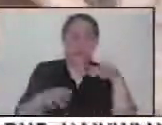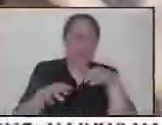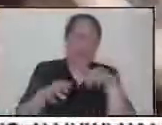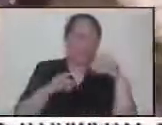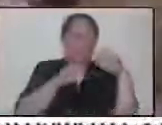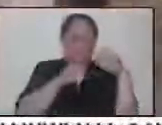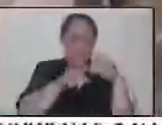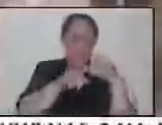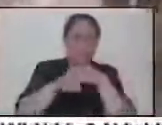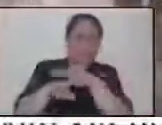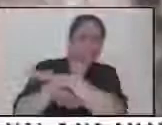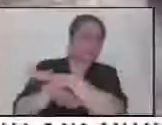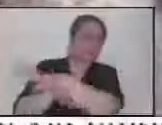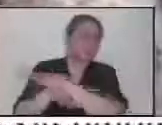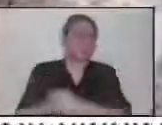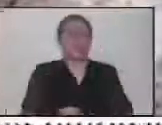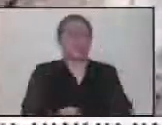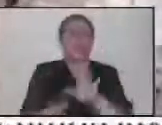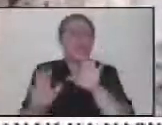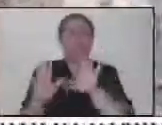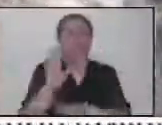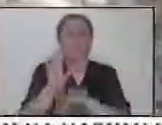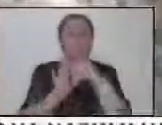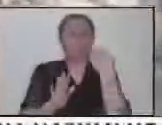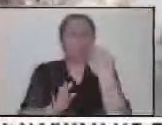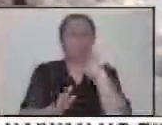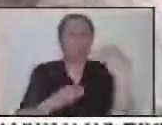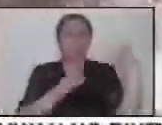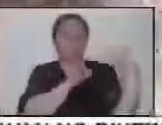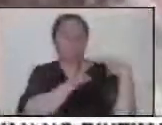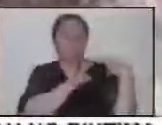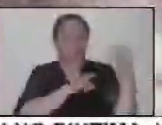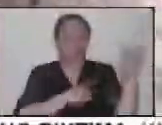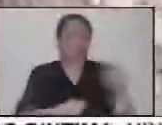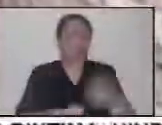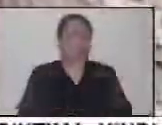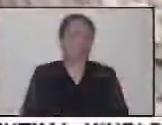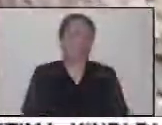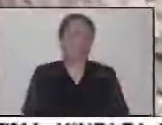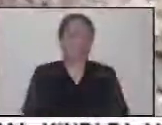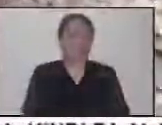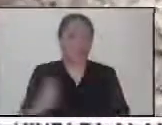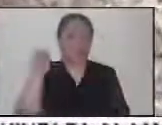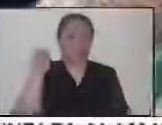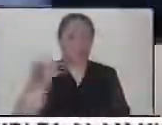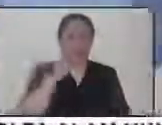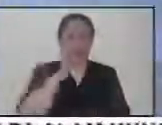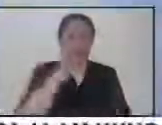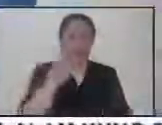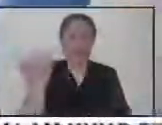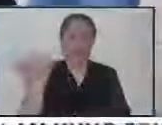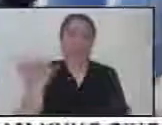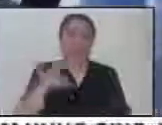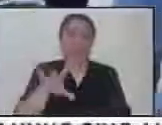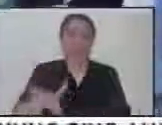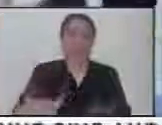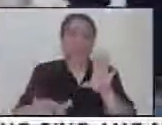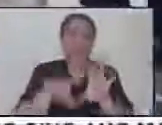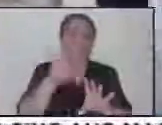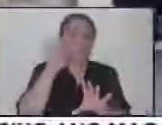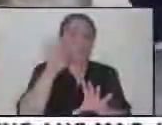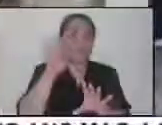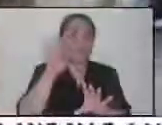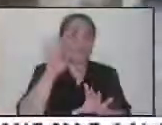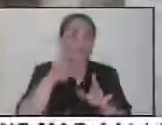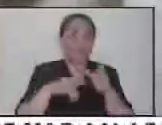at hanggang ngayon hindi pa rin natatakpan ang butas kaya talagang masangsang ang amoy sa paligid ng Manila Bay. Ayon sa DNR,